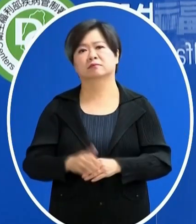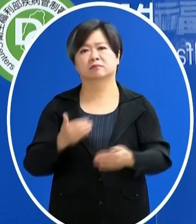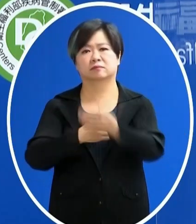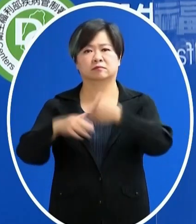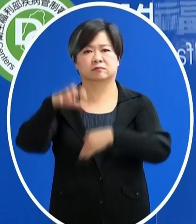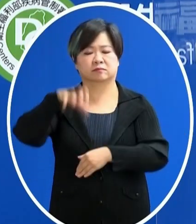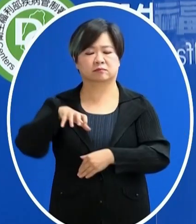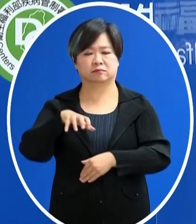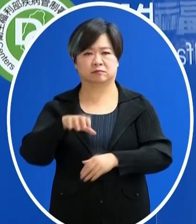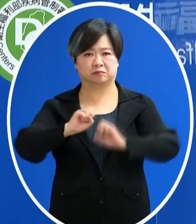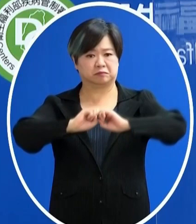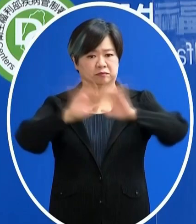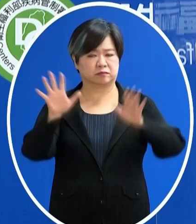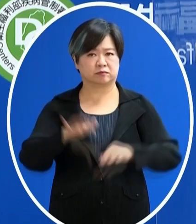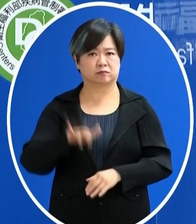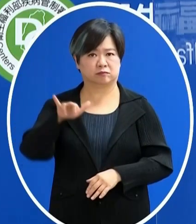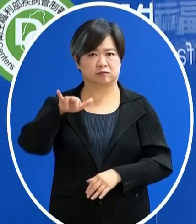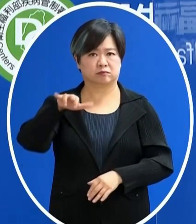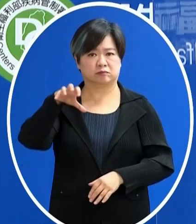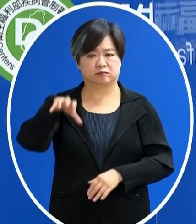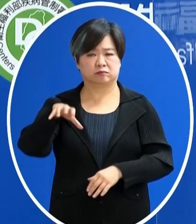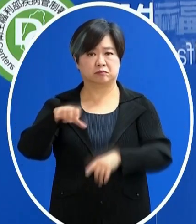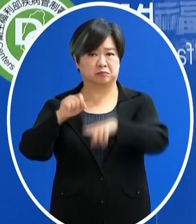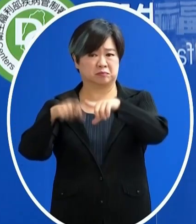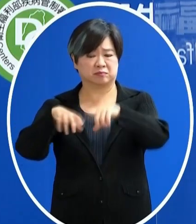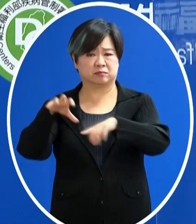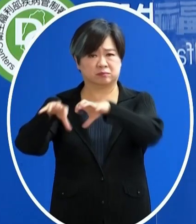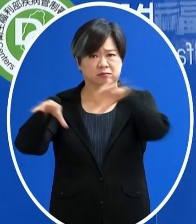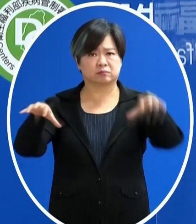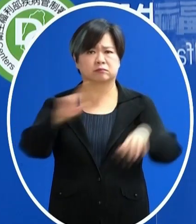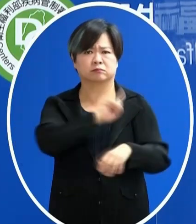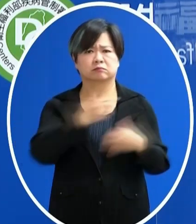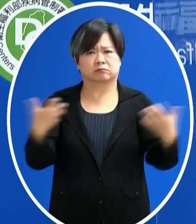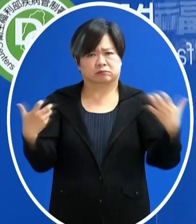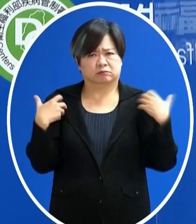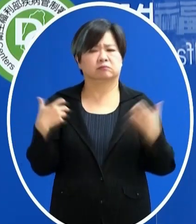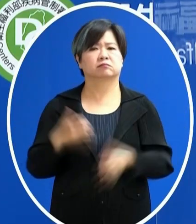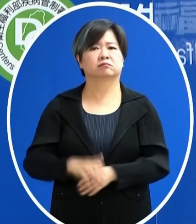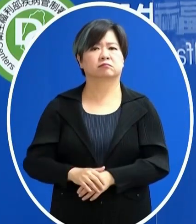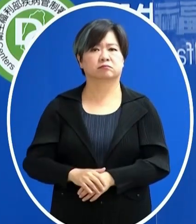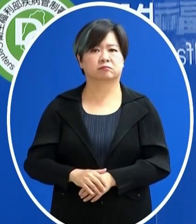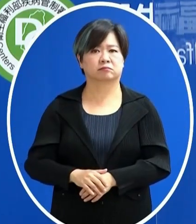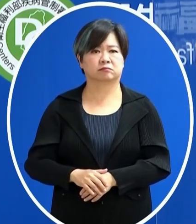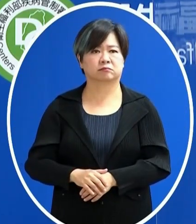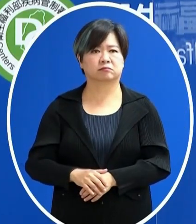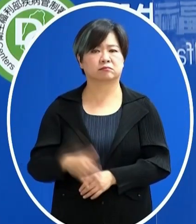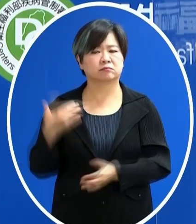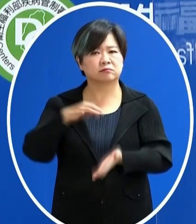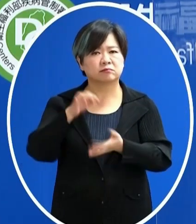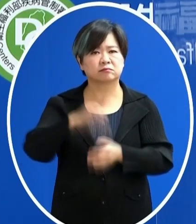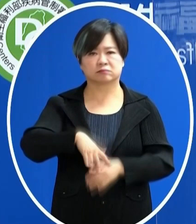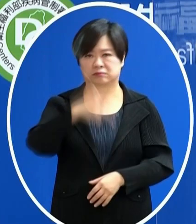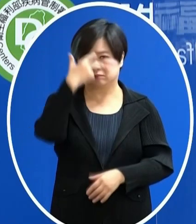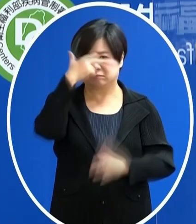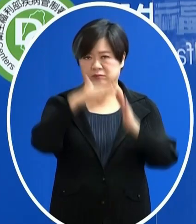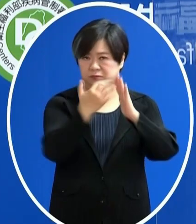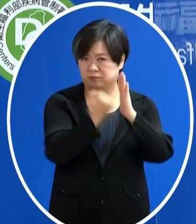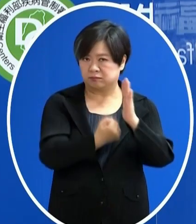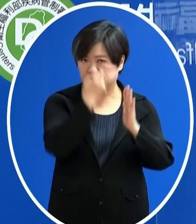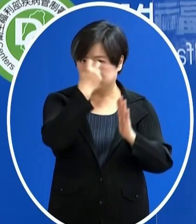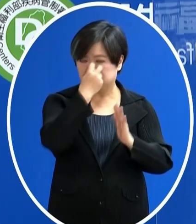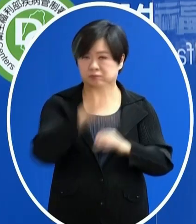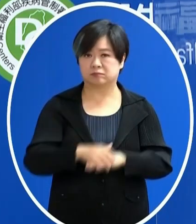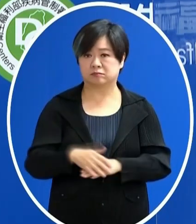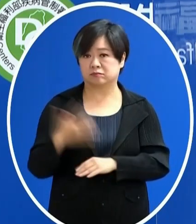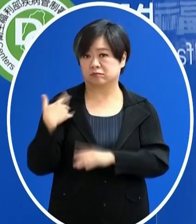上面让人家不放心就做了一些改变一方面当然希望加强外站的管理，那另外要求我